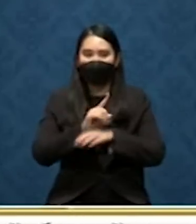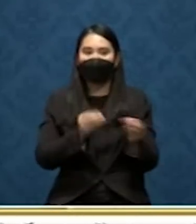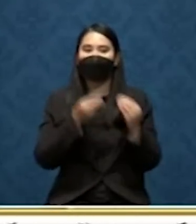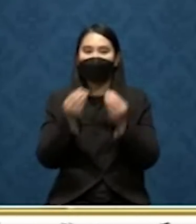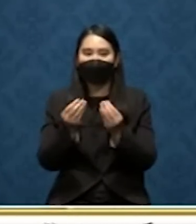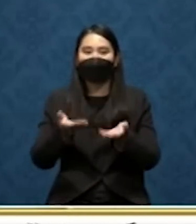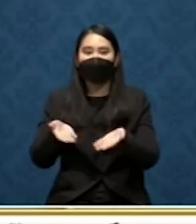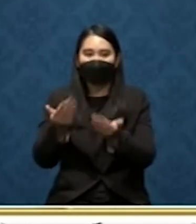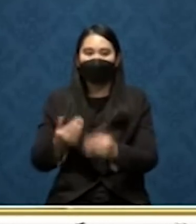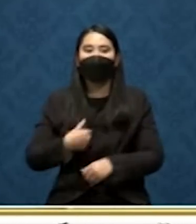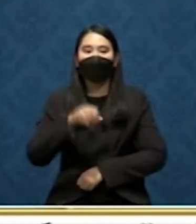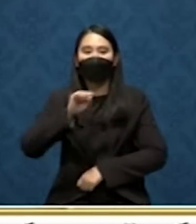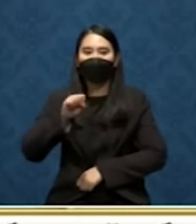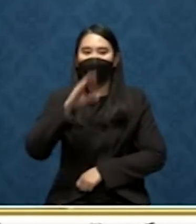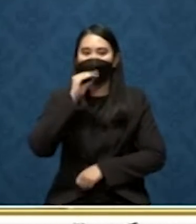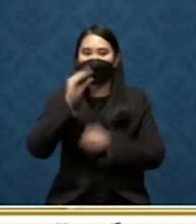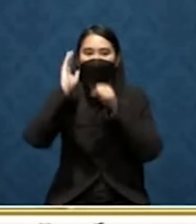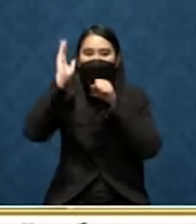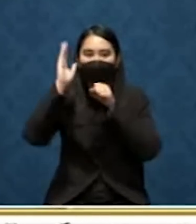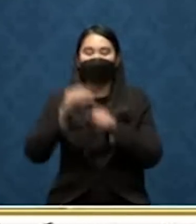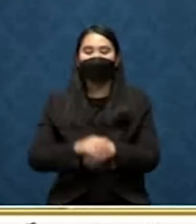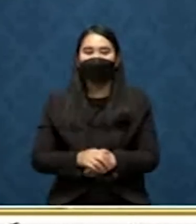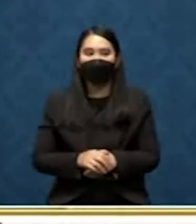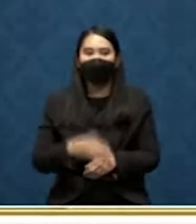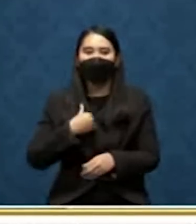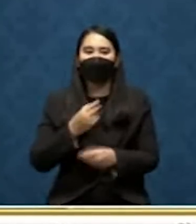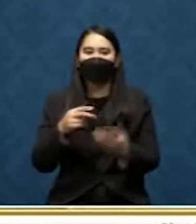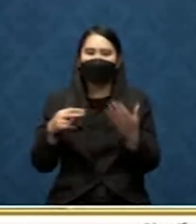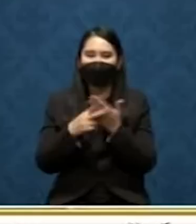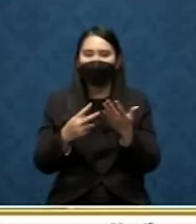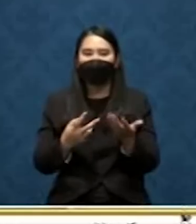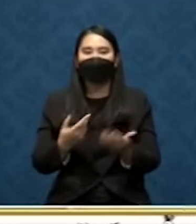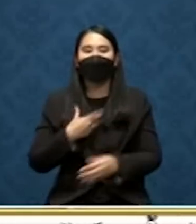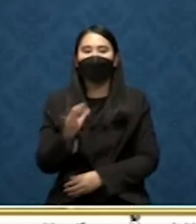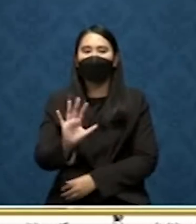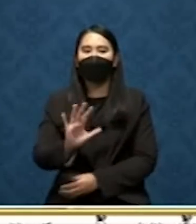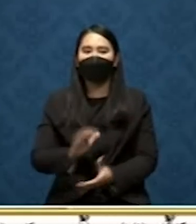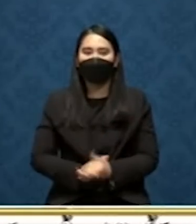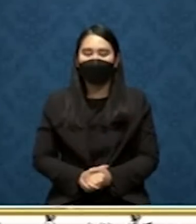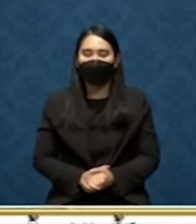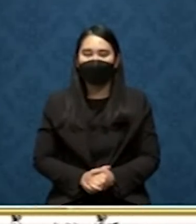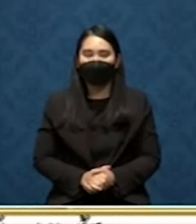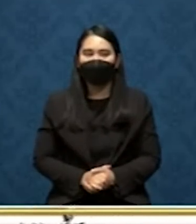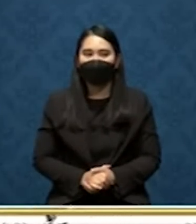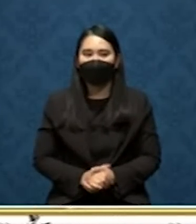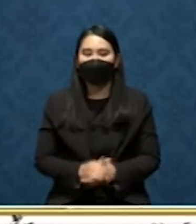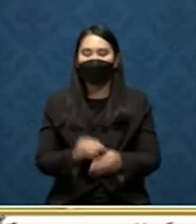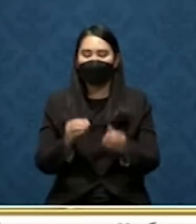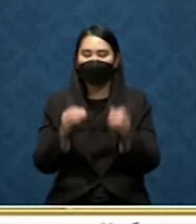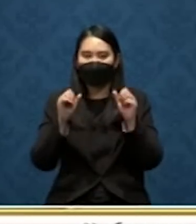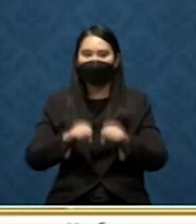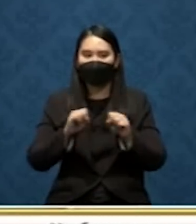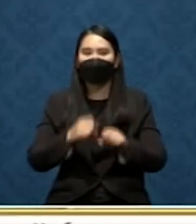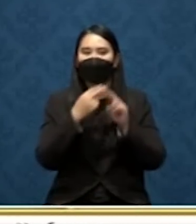โรม cohได้พเทมที่จะดกวา Shinyากทไป Liberal